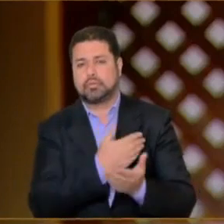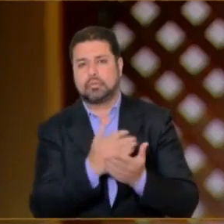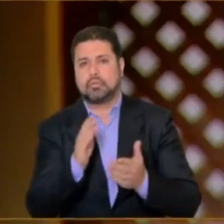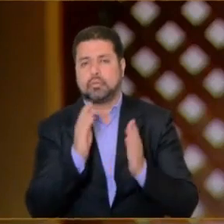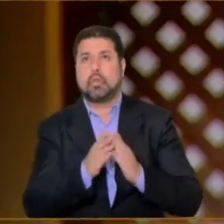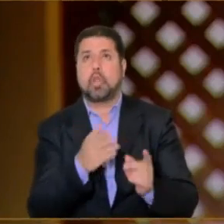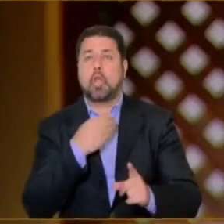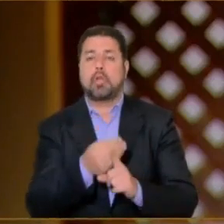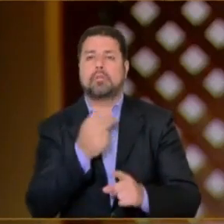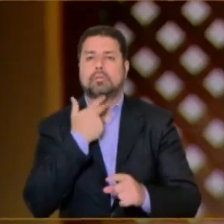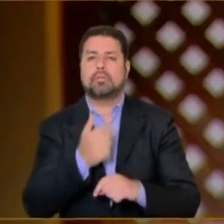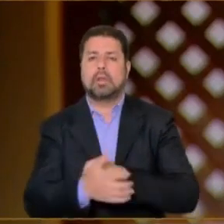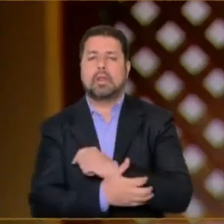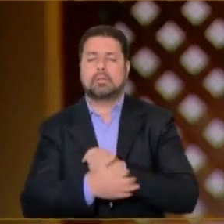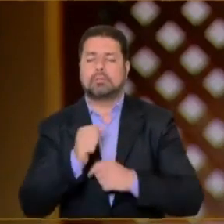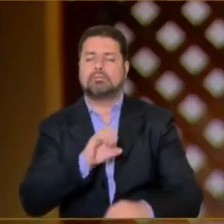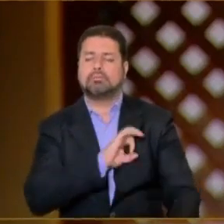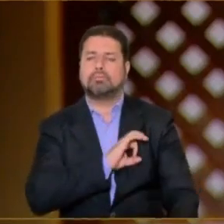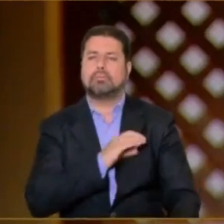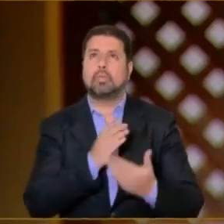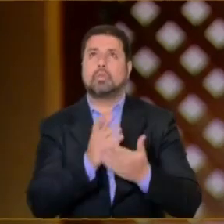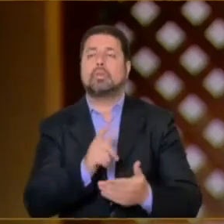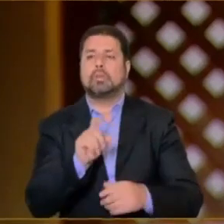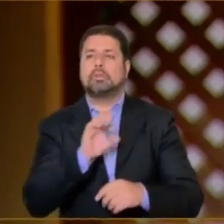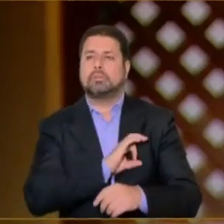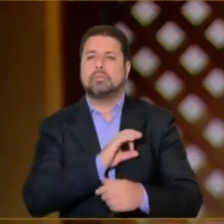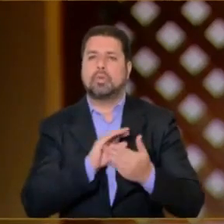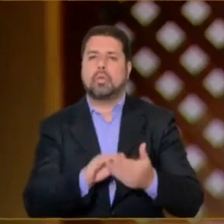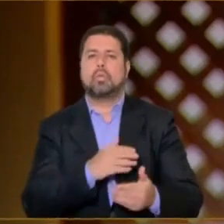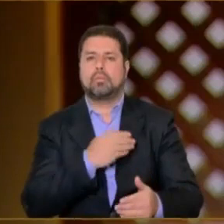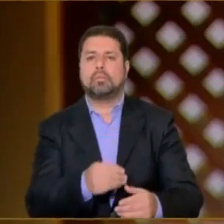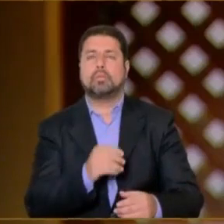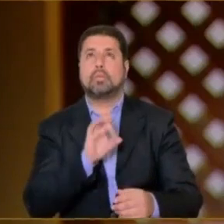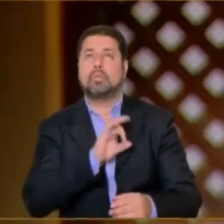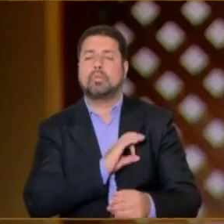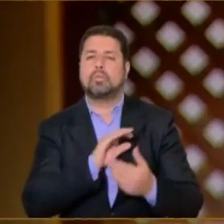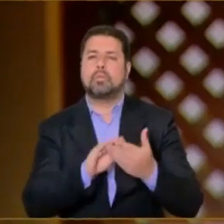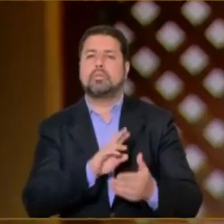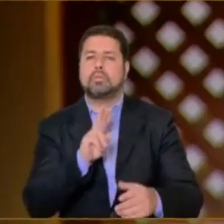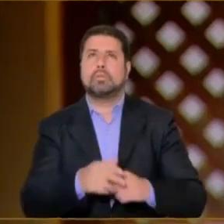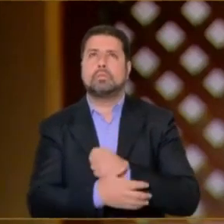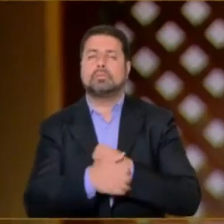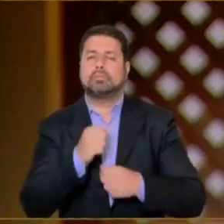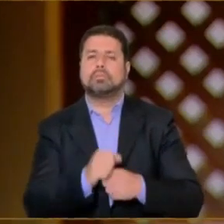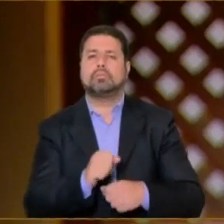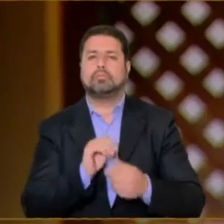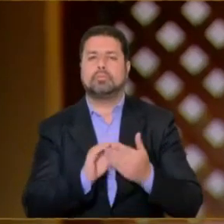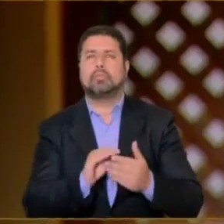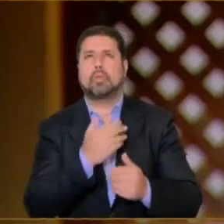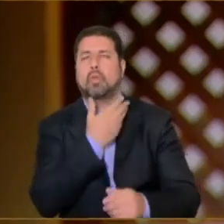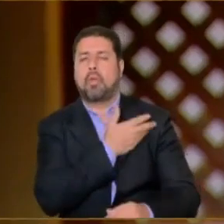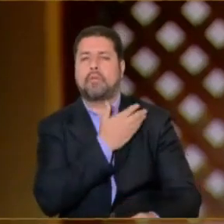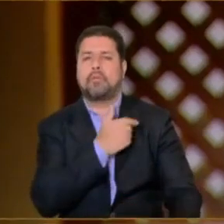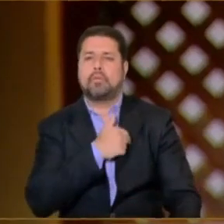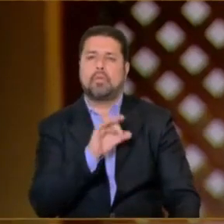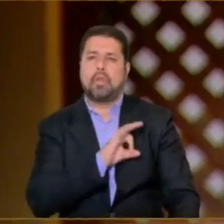وحب المساكين اسالك حب المساكين نسالك حب المساكين وان تغفر